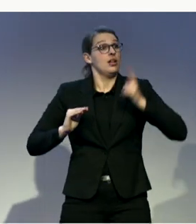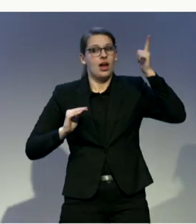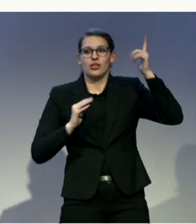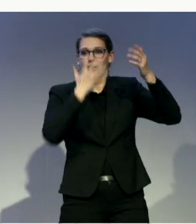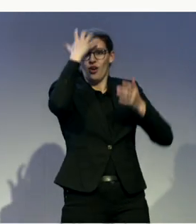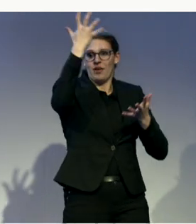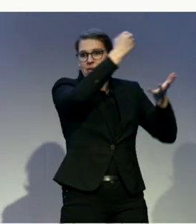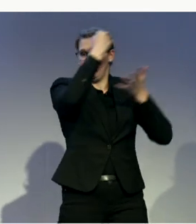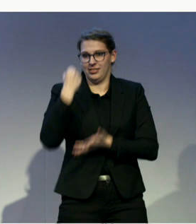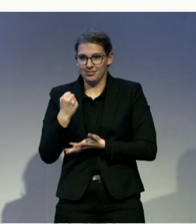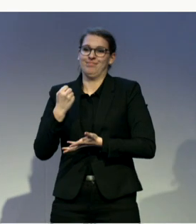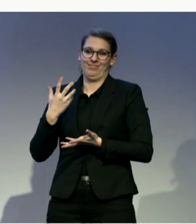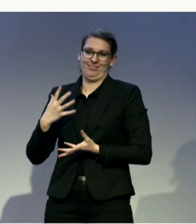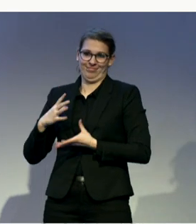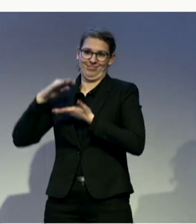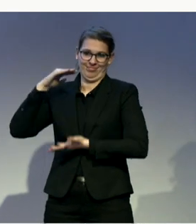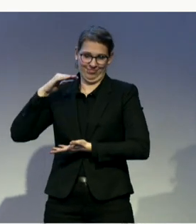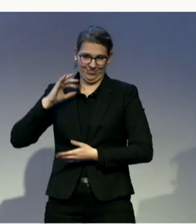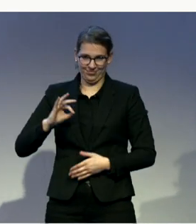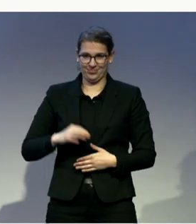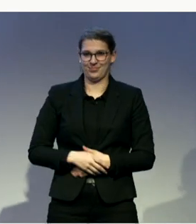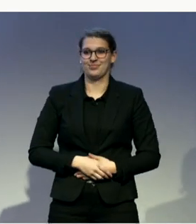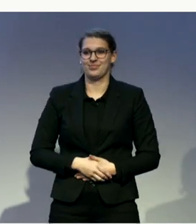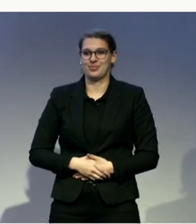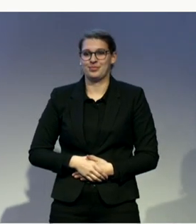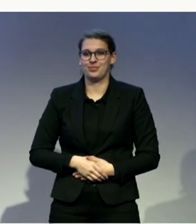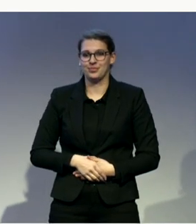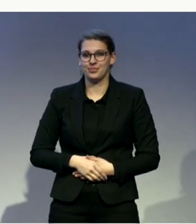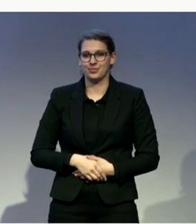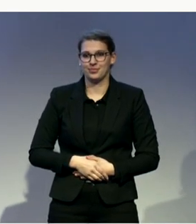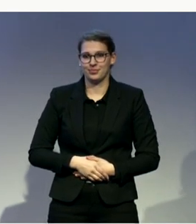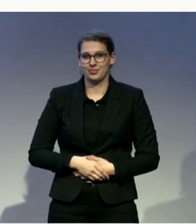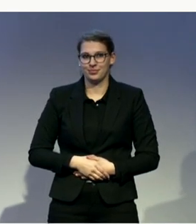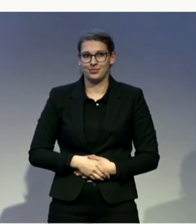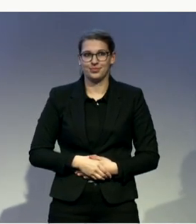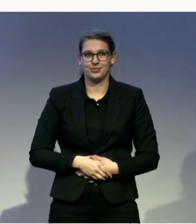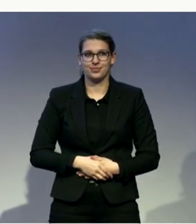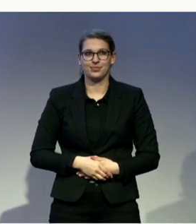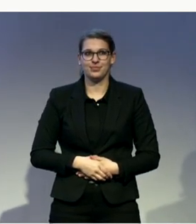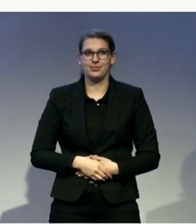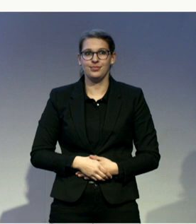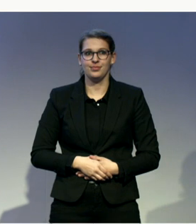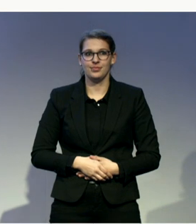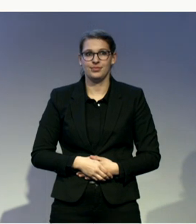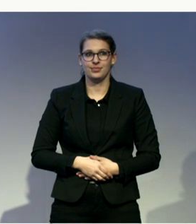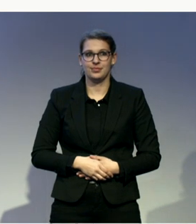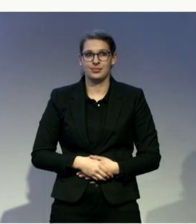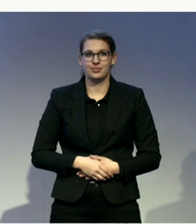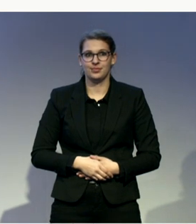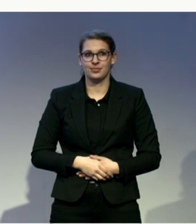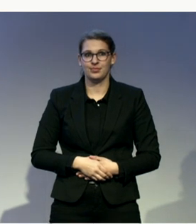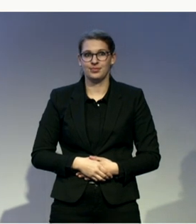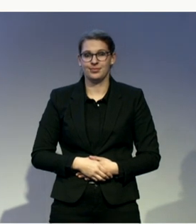həm qanunvericilik tərəfdən təmin etmək lazımdır, həm də ki hökumətə, qeyri-hökumət təşkilatlarında dəstək